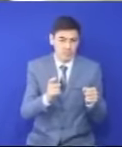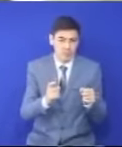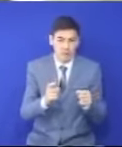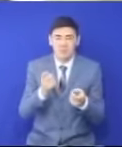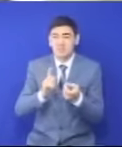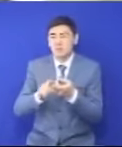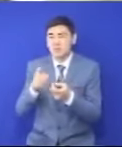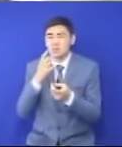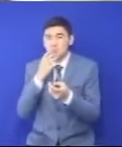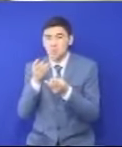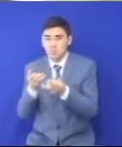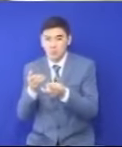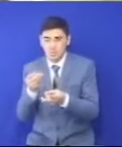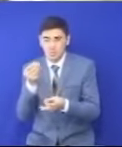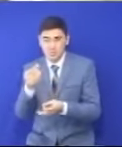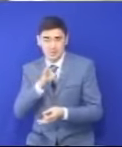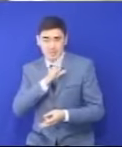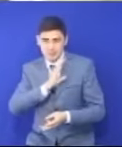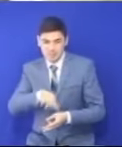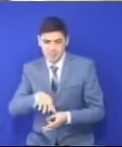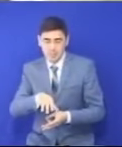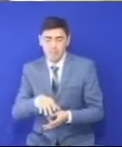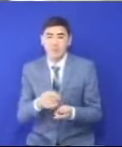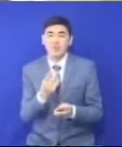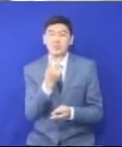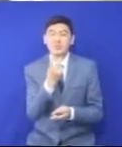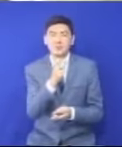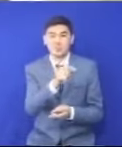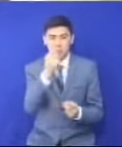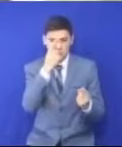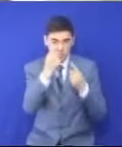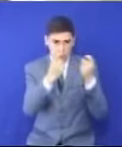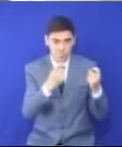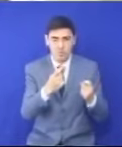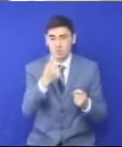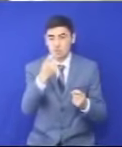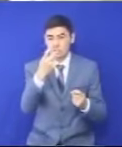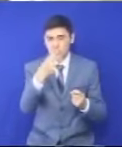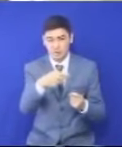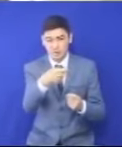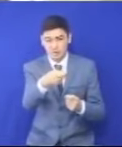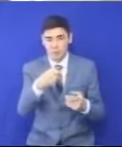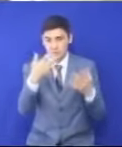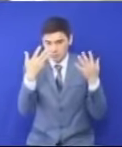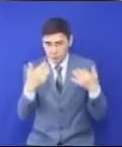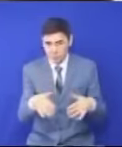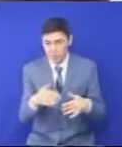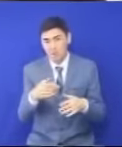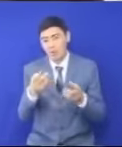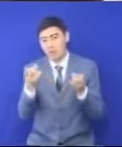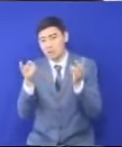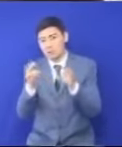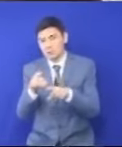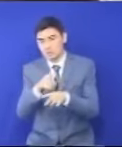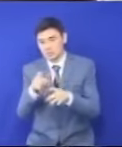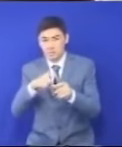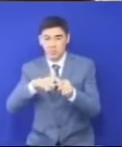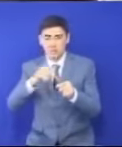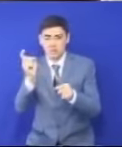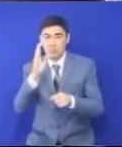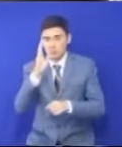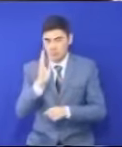жарықты өшіреміз. Бүгінде 200 абонент ескерту алды. Олардың 120-сы төледі, қалғандарының жарығын ажыратамыз. Жылу